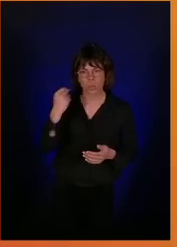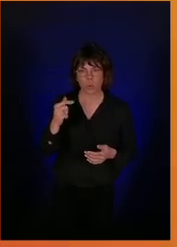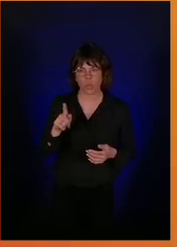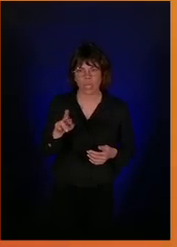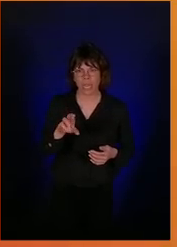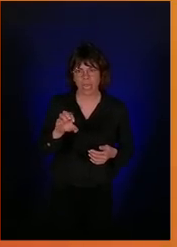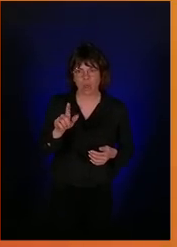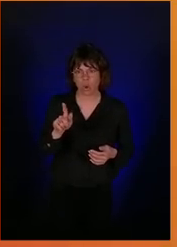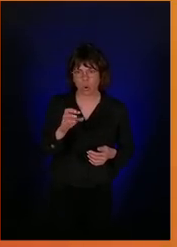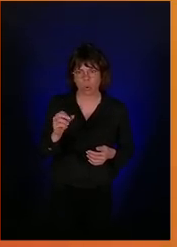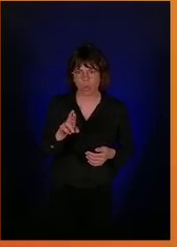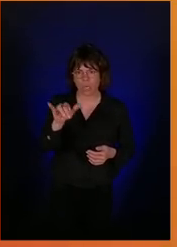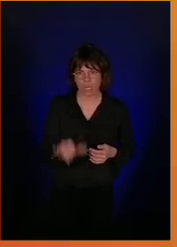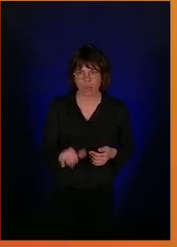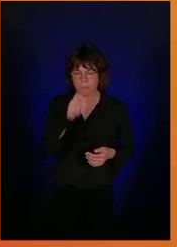micro numéro 1.